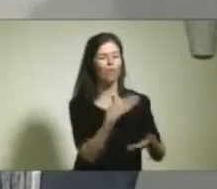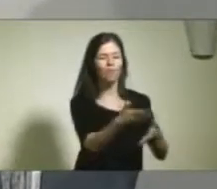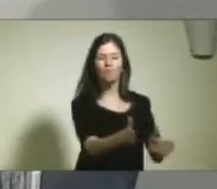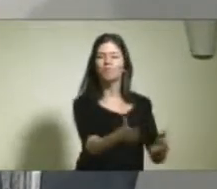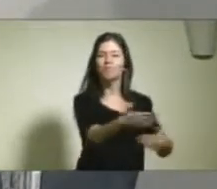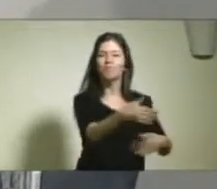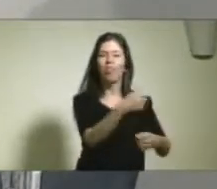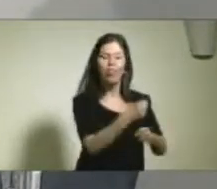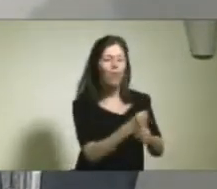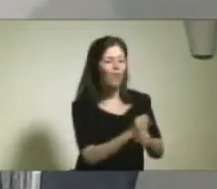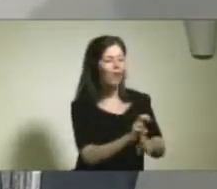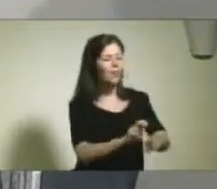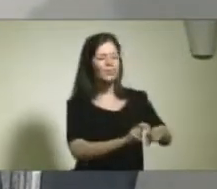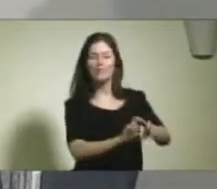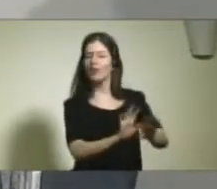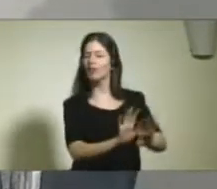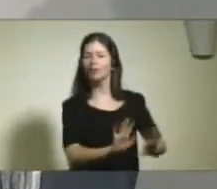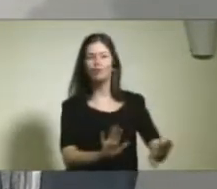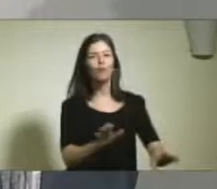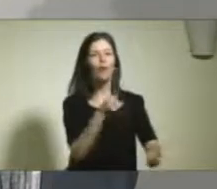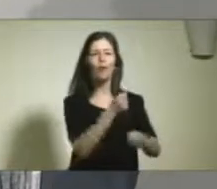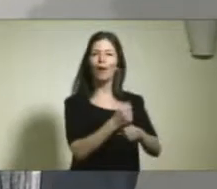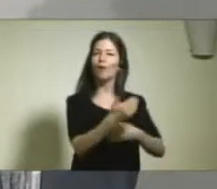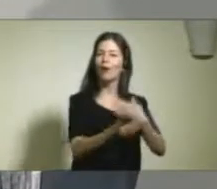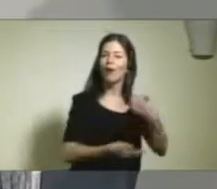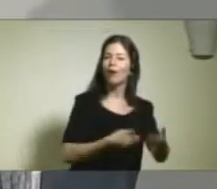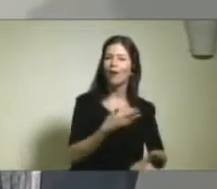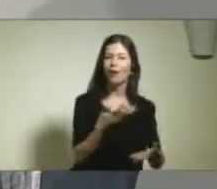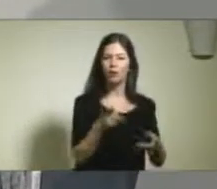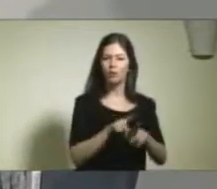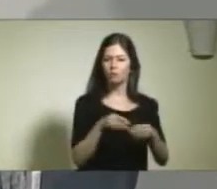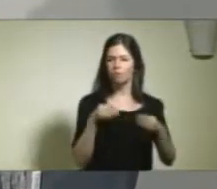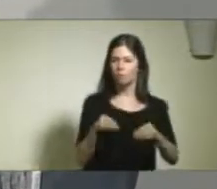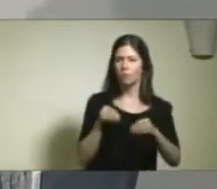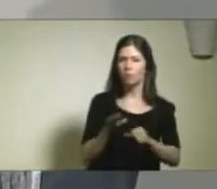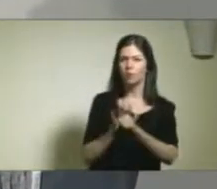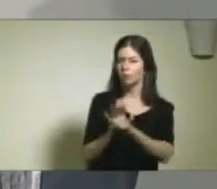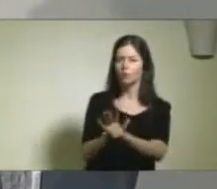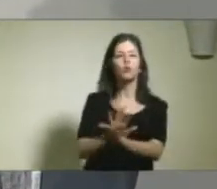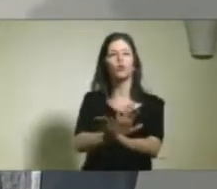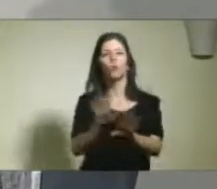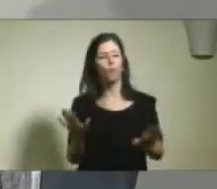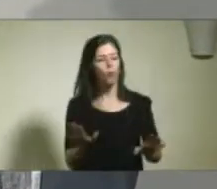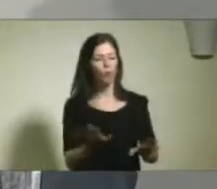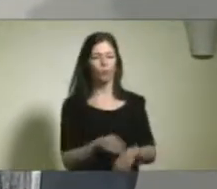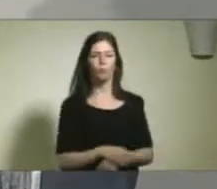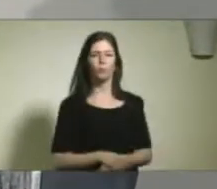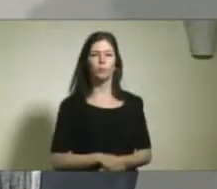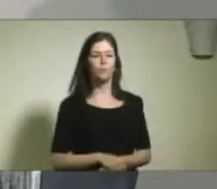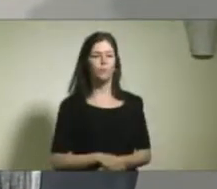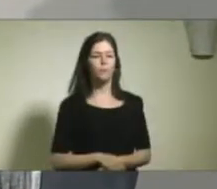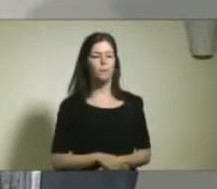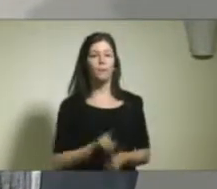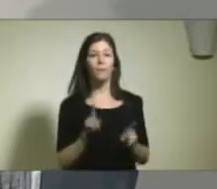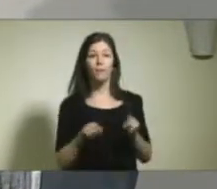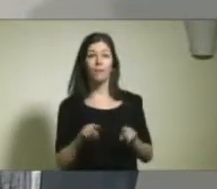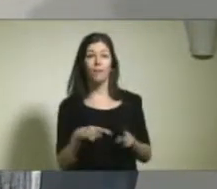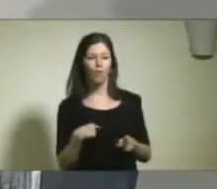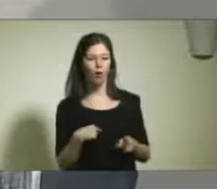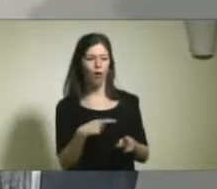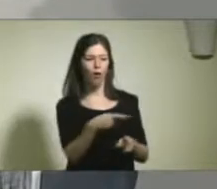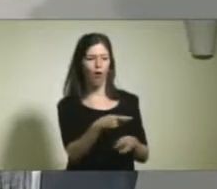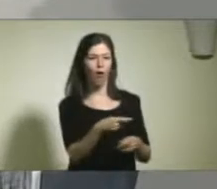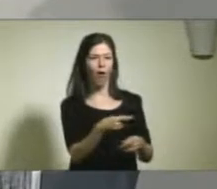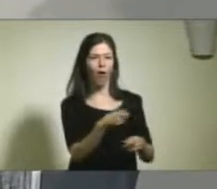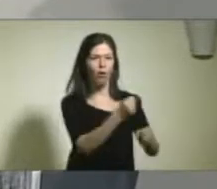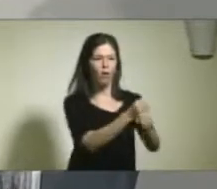soient pas stressés, puissent faire leur travail, ne pas vendre... il y a des campagnes commerciales, des fois, on les oblige presque à